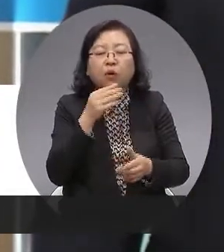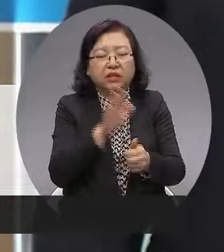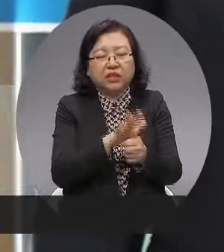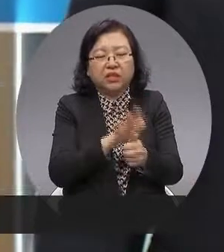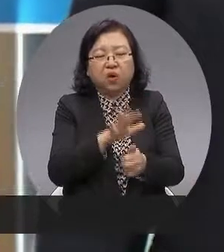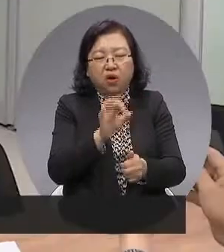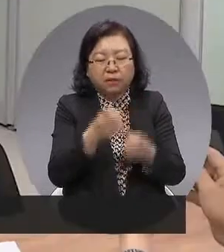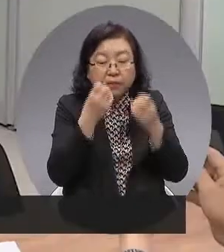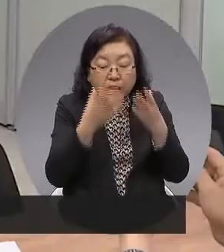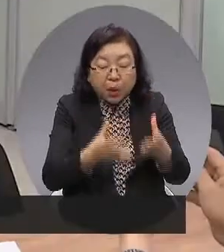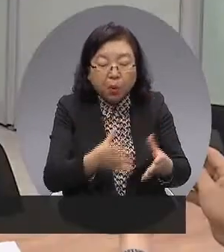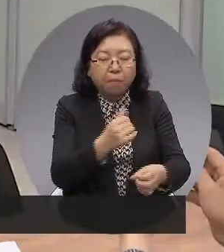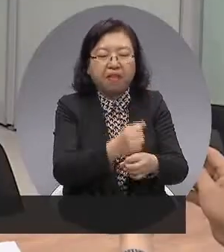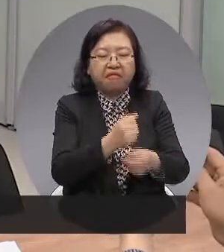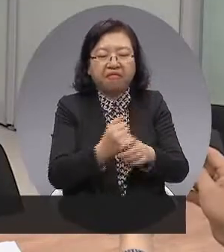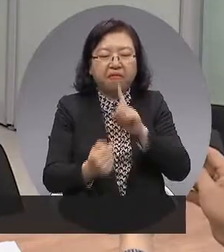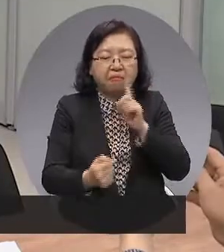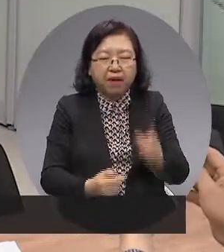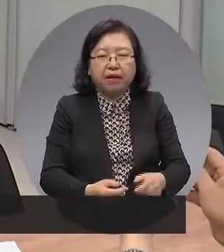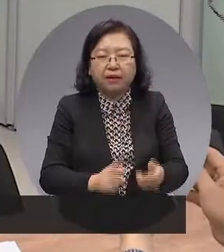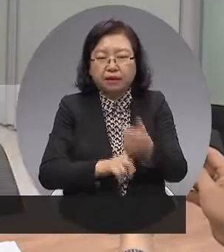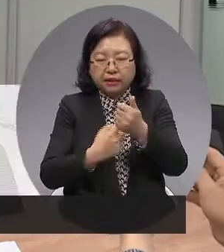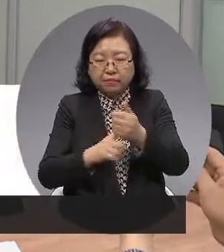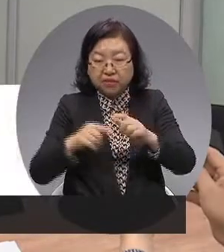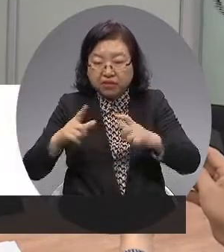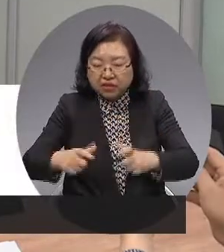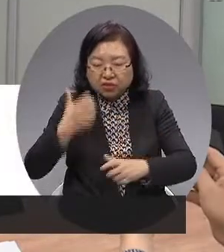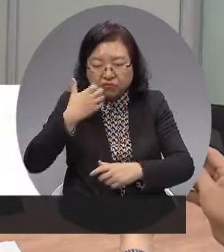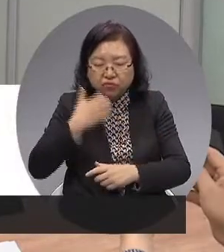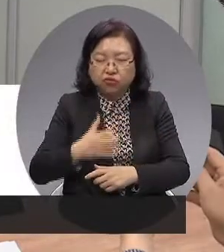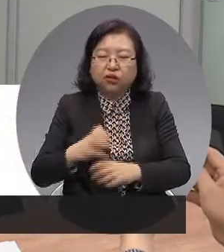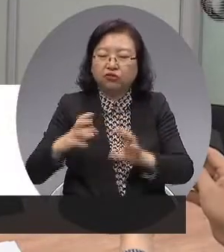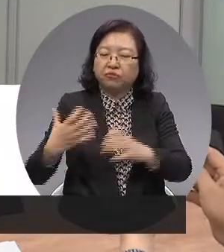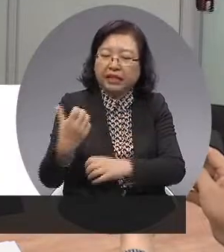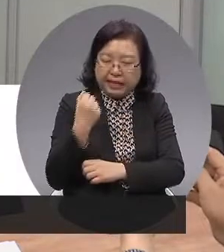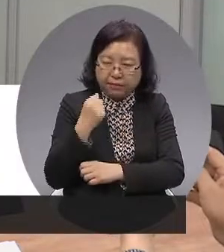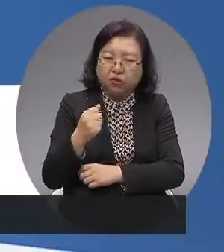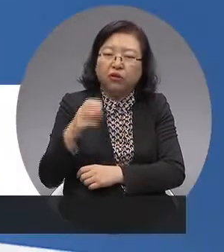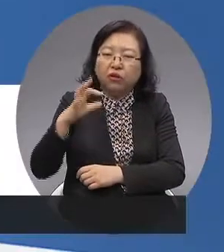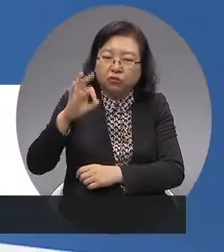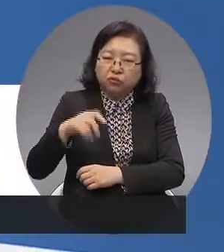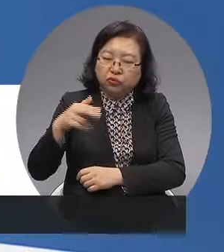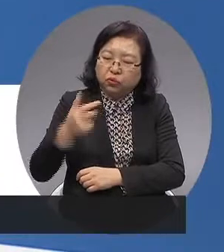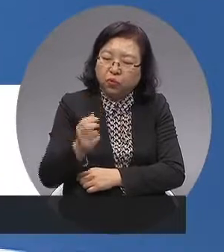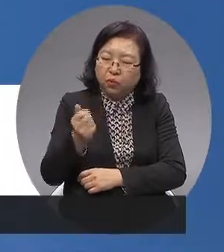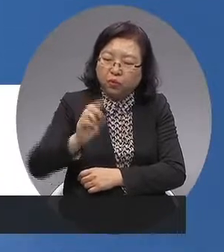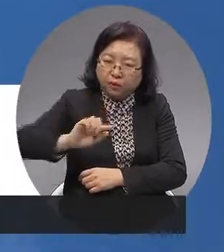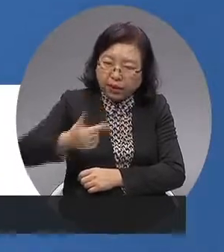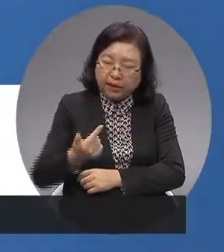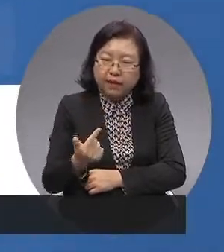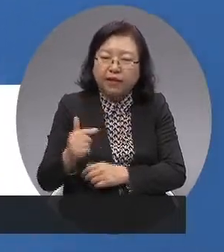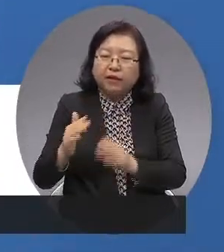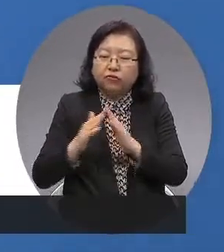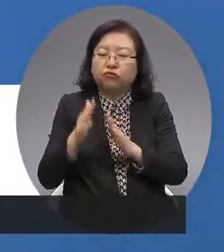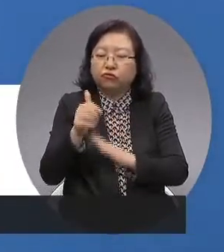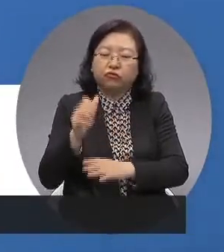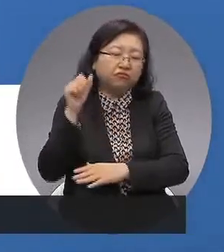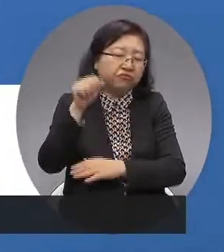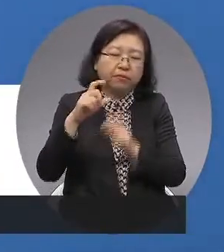신설하겠다고 밝혔습니다. 증평에서는 국민의힘 우종한 군의원이 증평군수 출마를